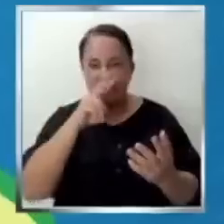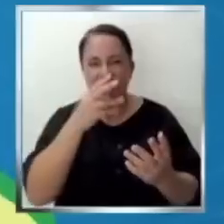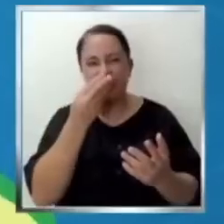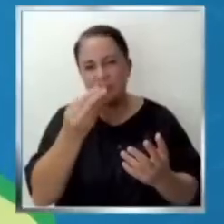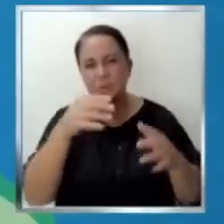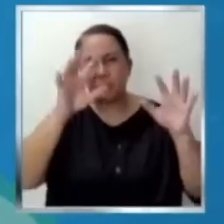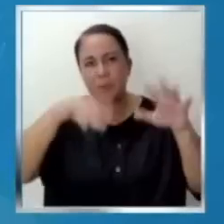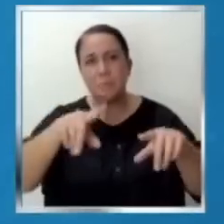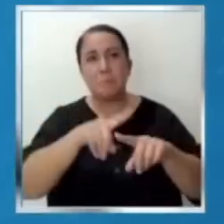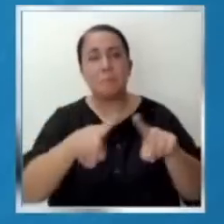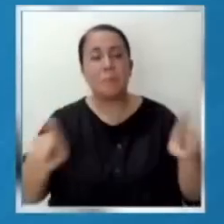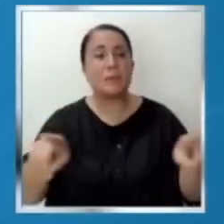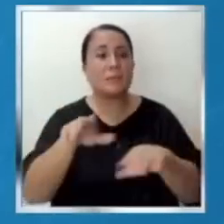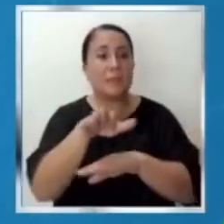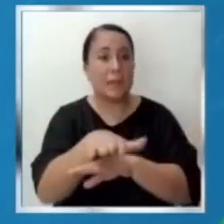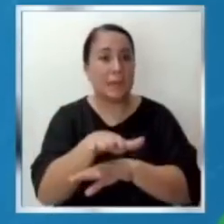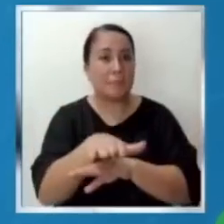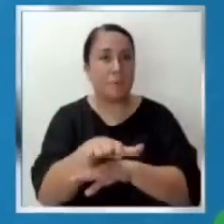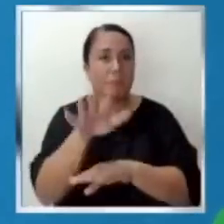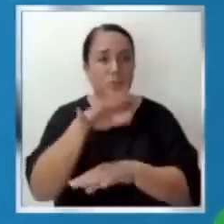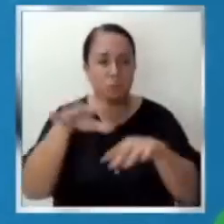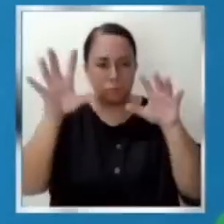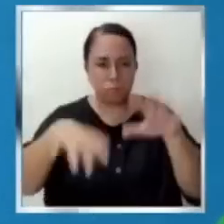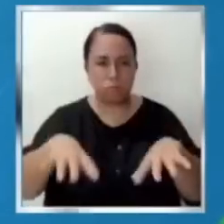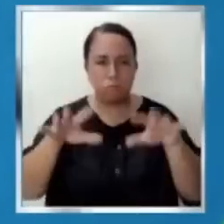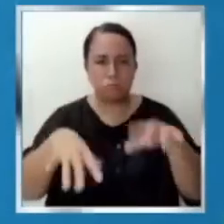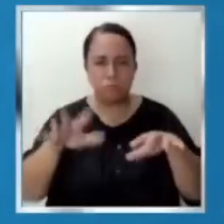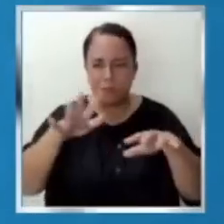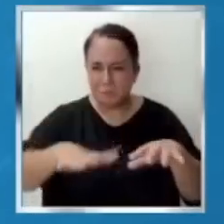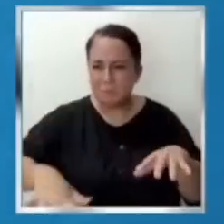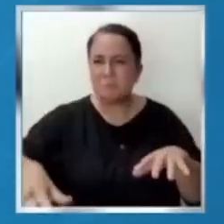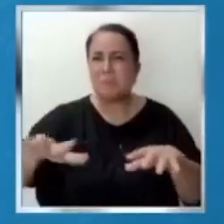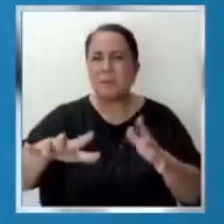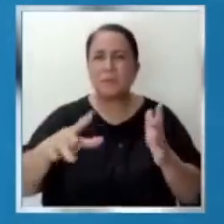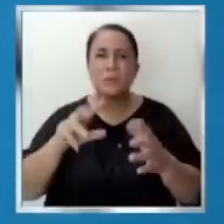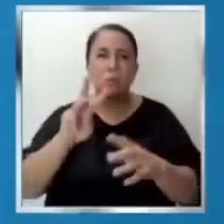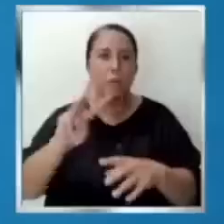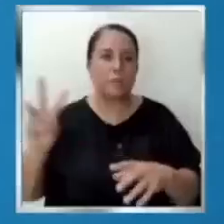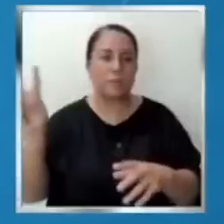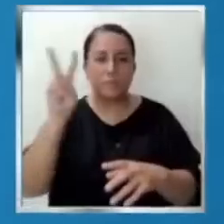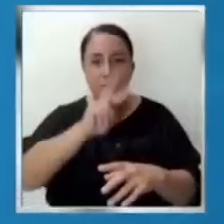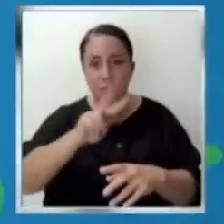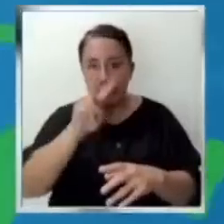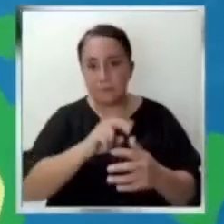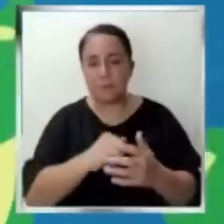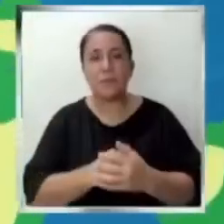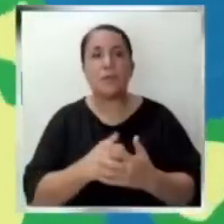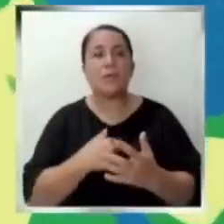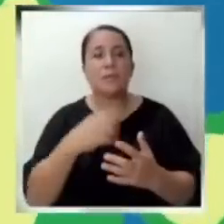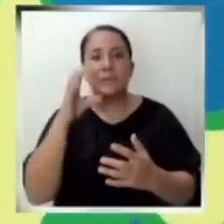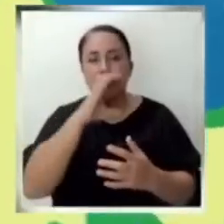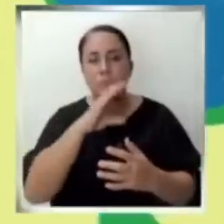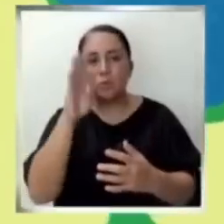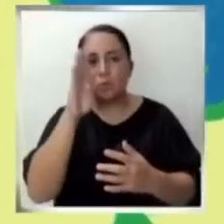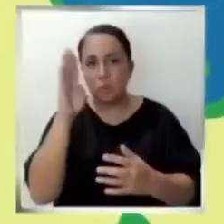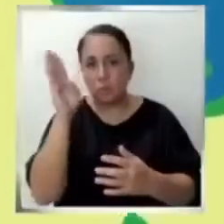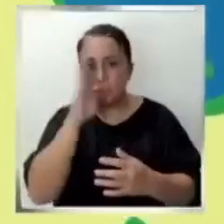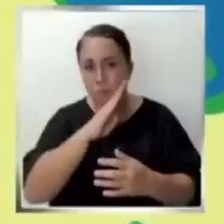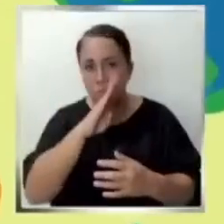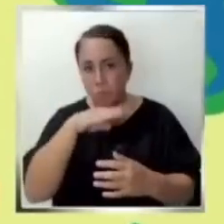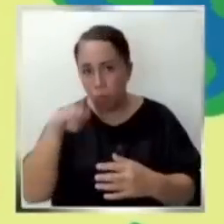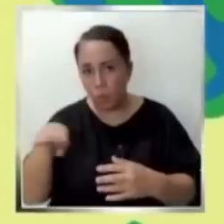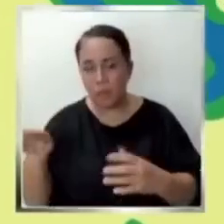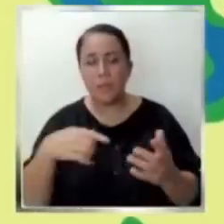pero pagsapit ng hapon, uulanin ang malaking bahagi ng Western Visayas, Cebu Bohol, pati ang Samar at